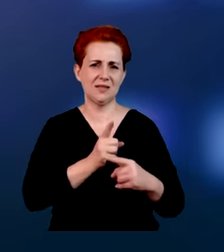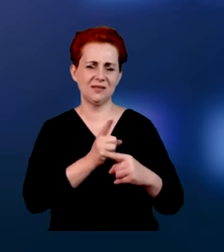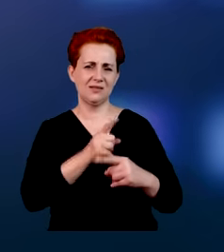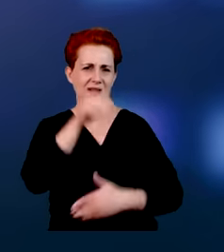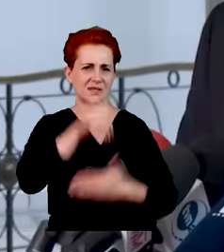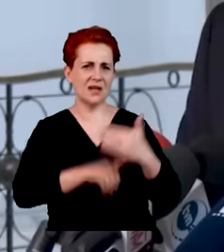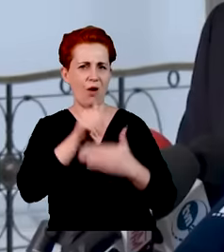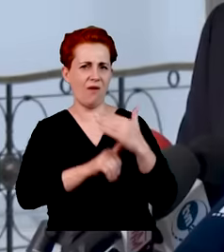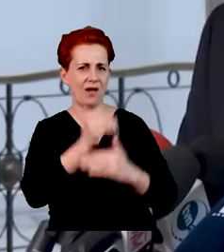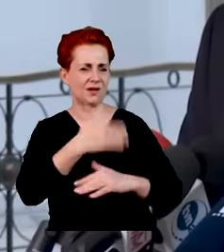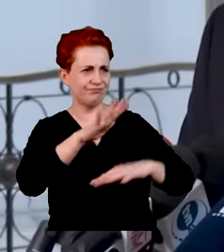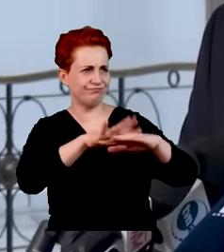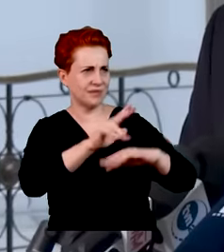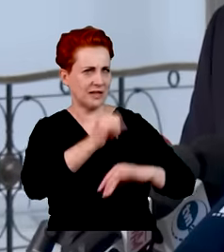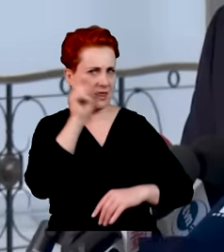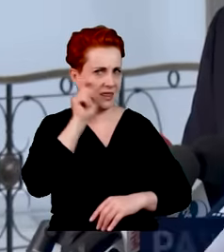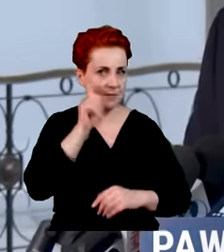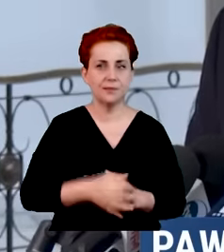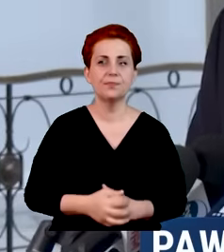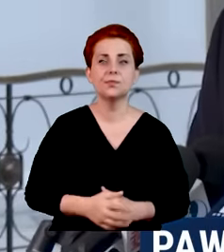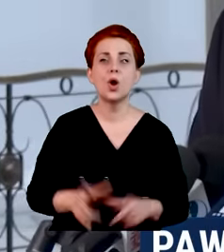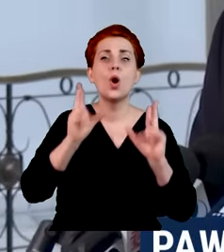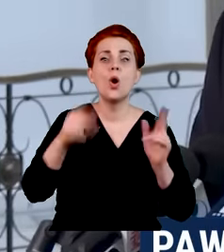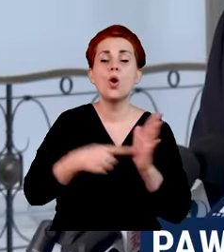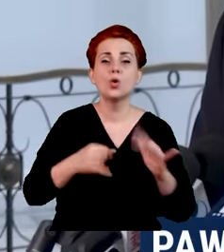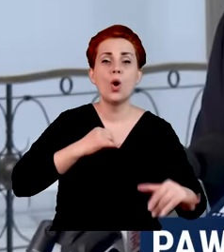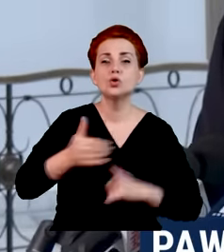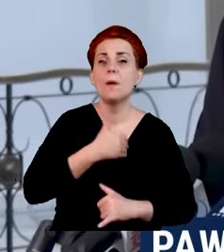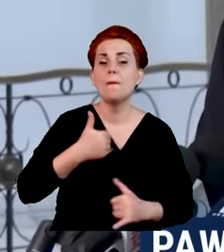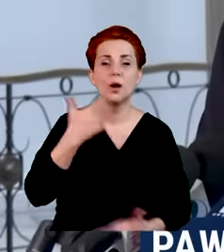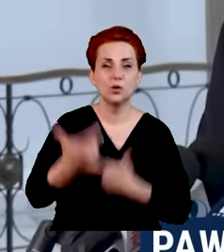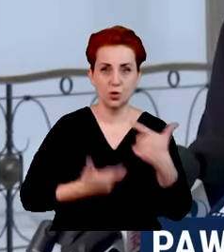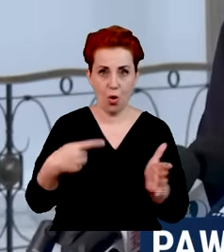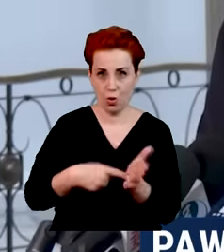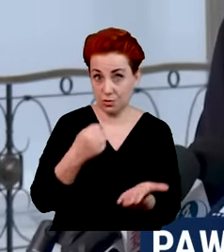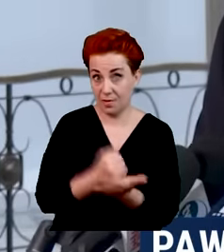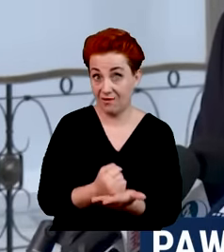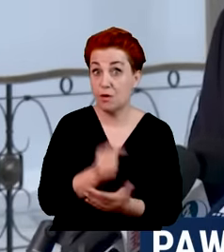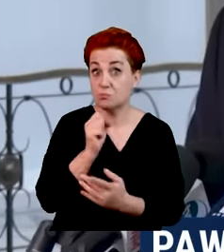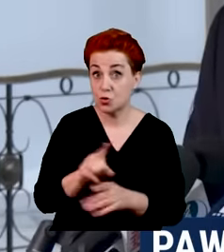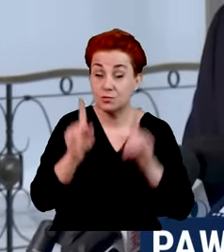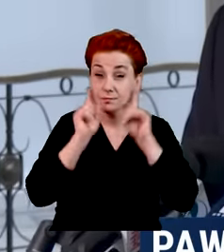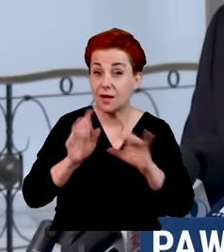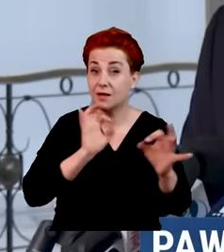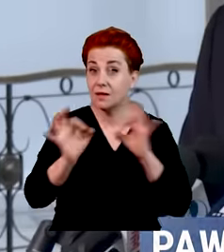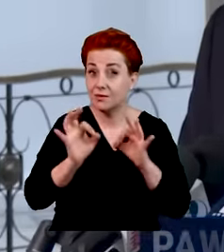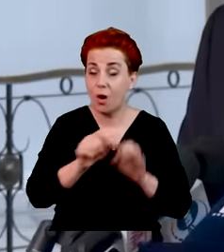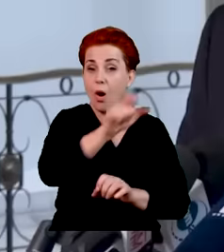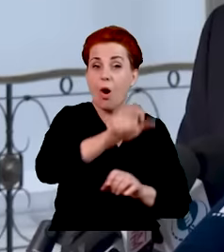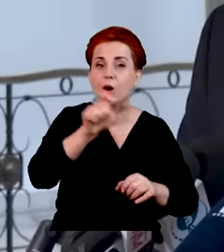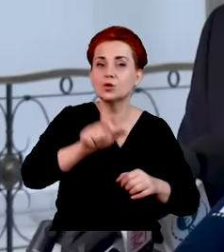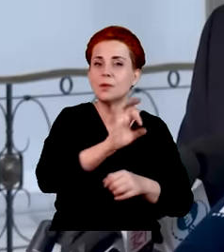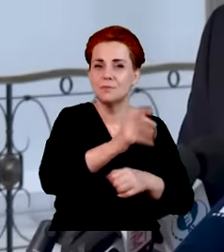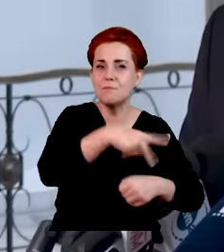Niemiec co konkretnie zrobił polski rząd w tej sprawie Czy mamy rzeczywiście informacje o tym czy ci funkcjonariusze niemieccy